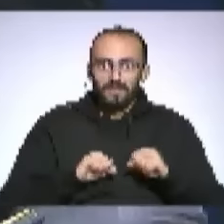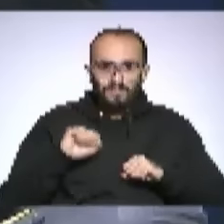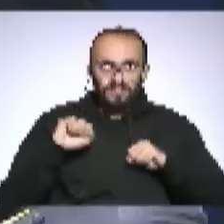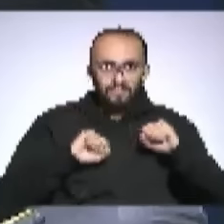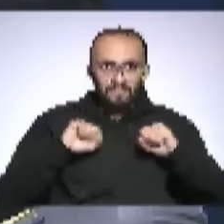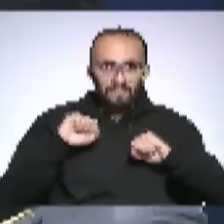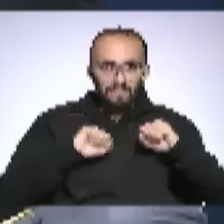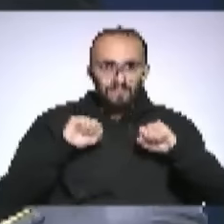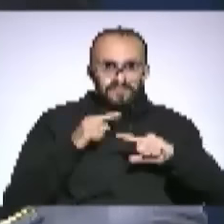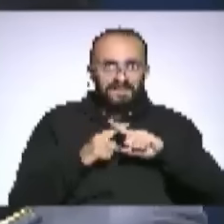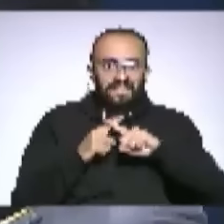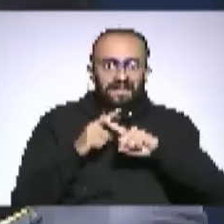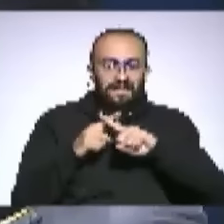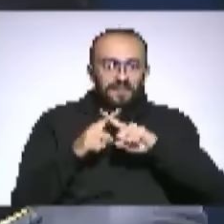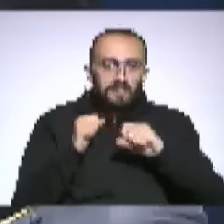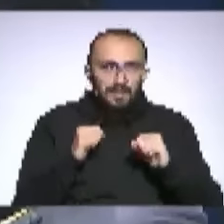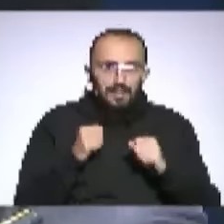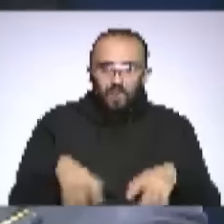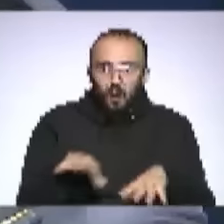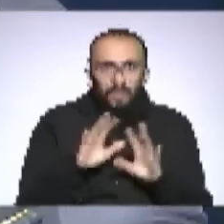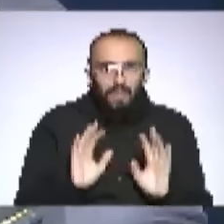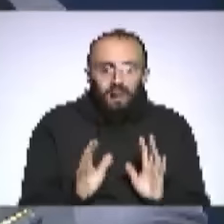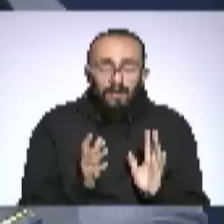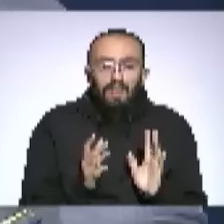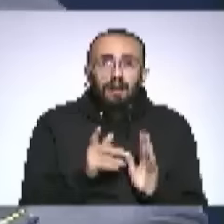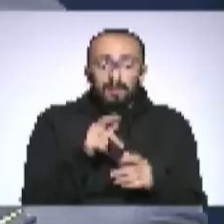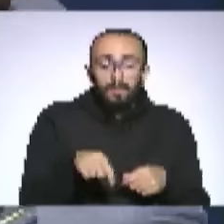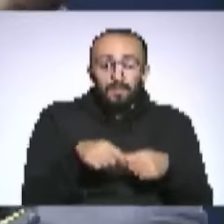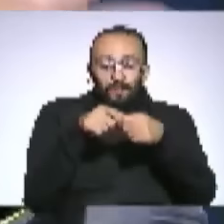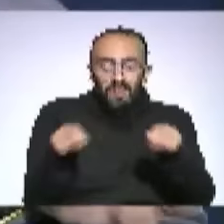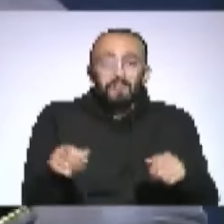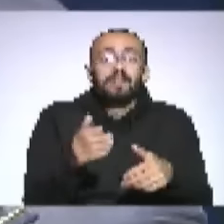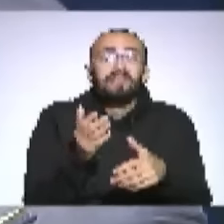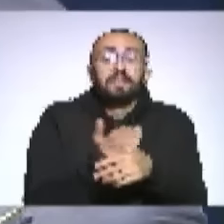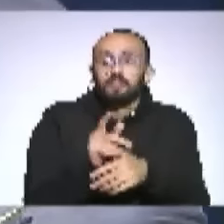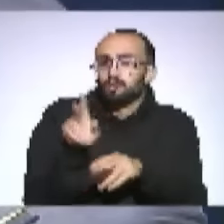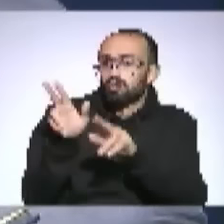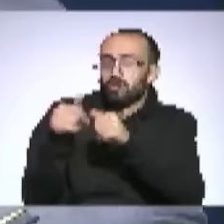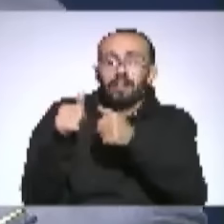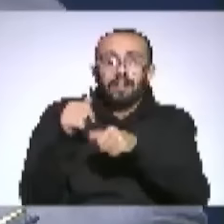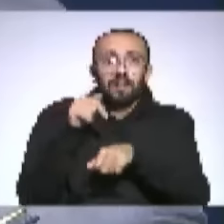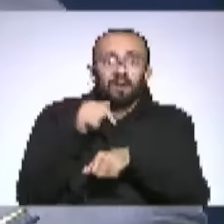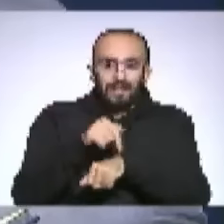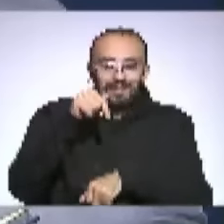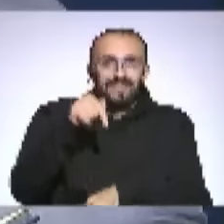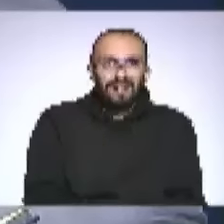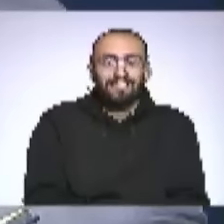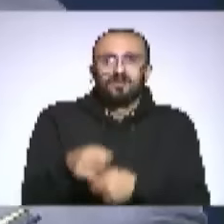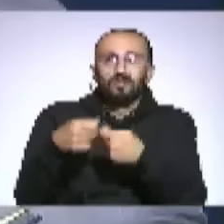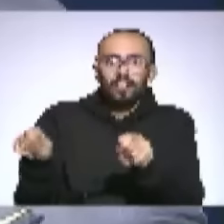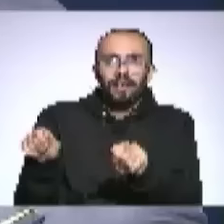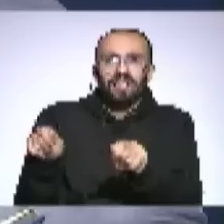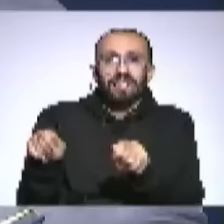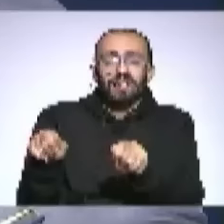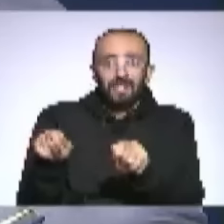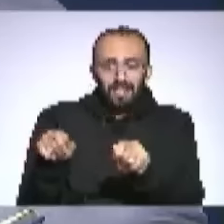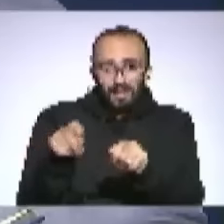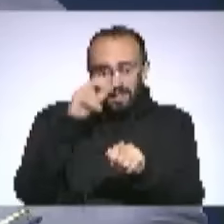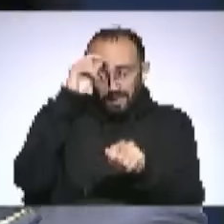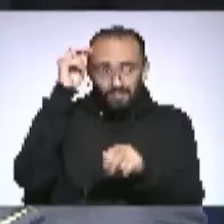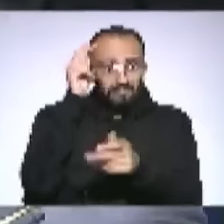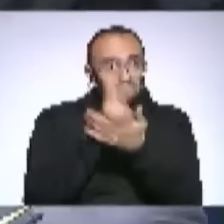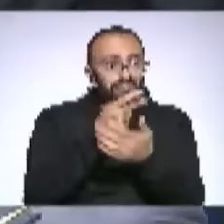اسعارها بتتضاف جدا فانت بتديله المقدم ده عشان يشتري الخامه بسعر النهارده الاجور لو